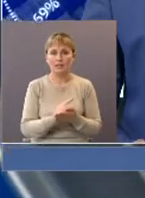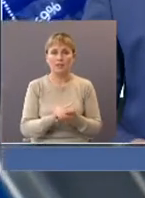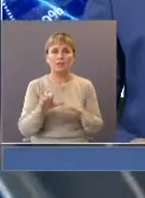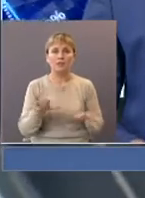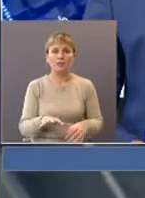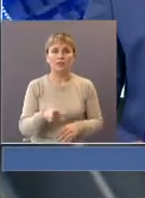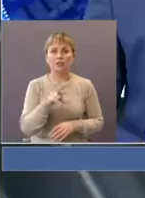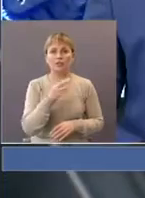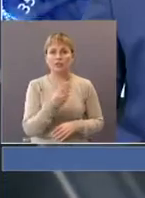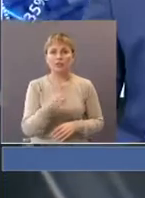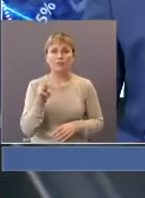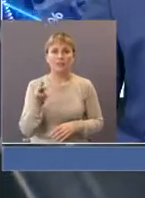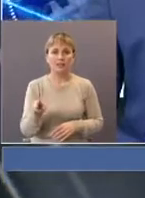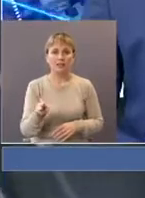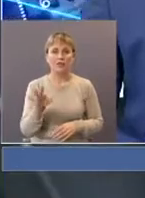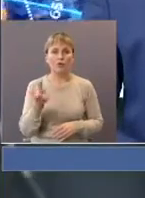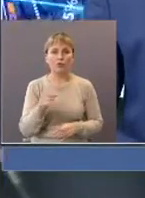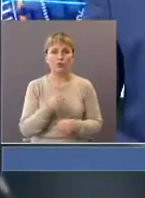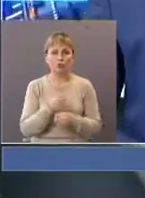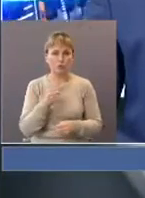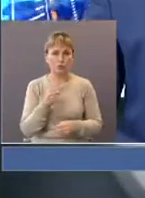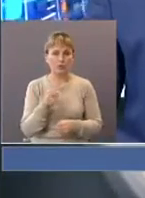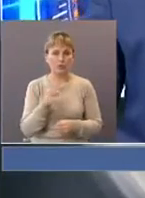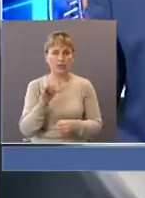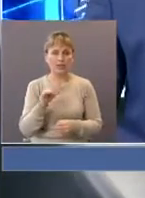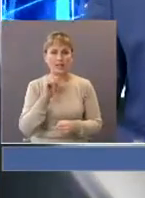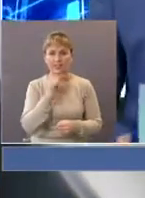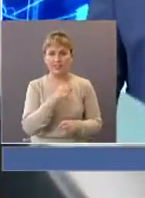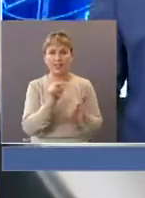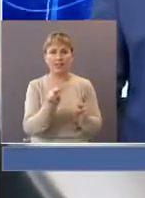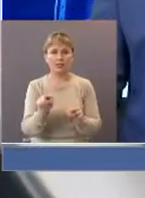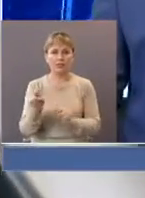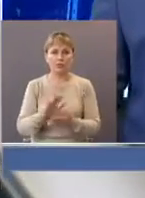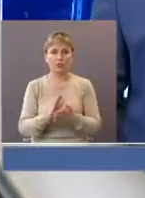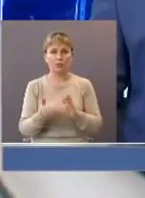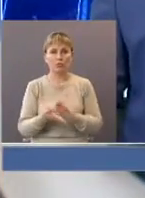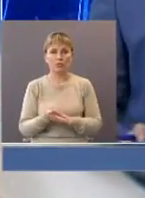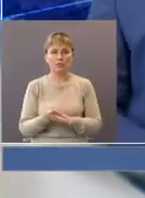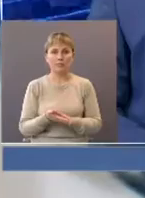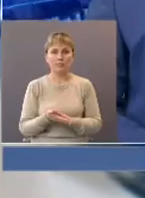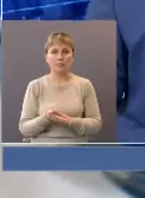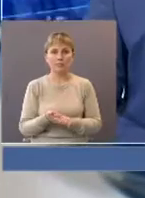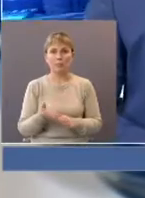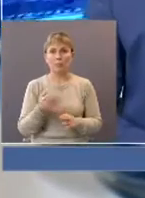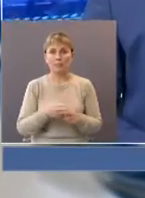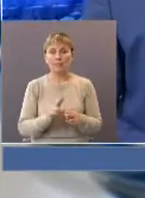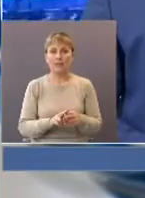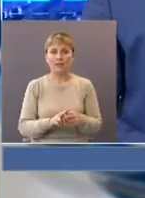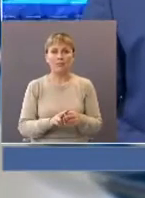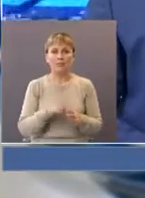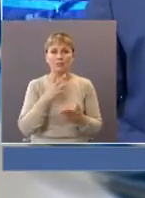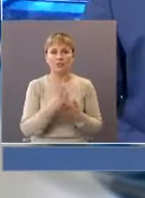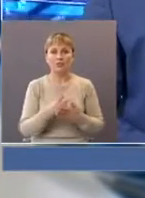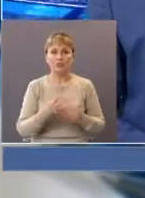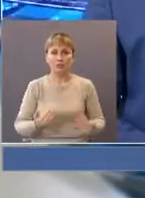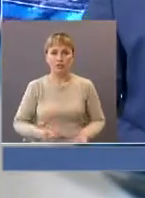Шавкат Мирзиёев достаточно жестко и эффективно контролирует ситуацию. Оппозиция как не подавала признаков